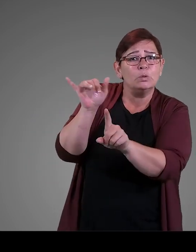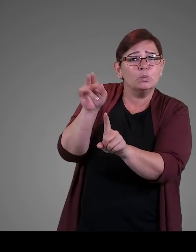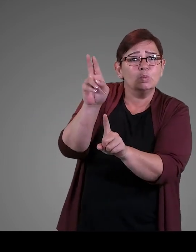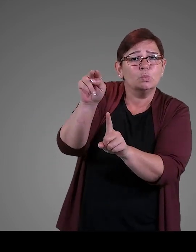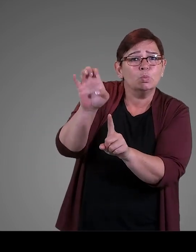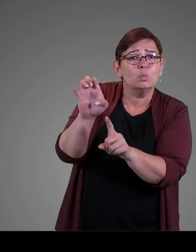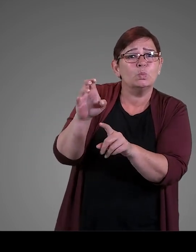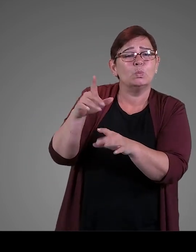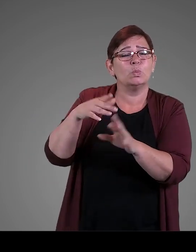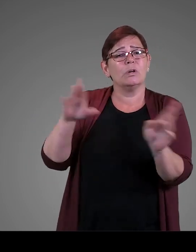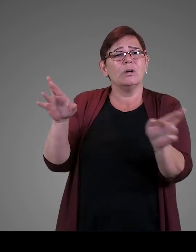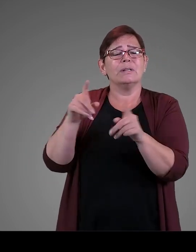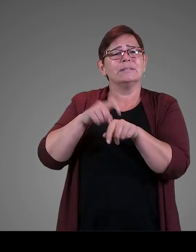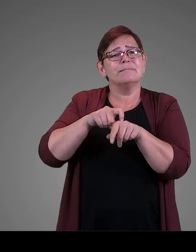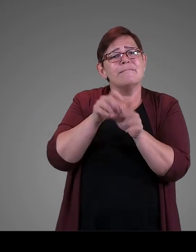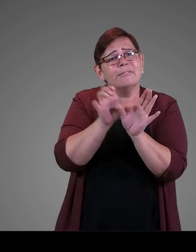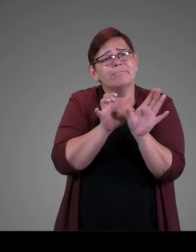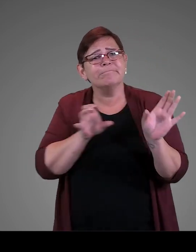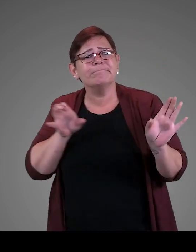juin,